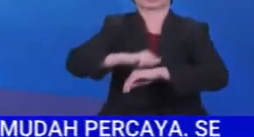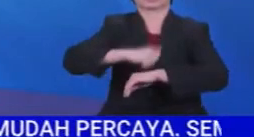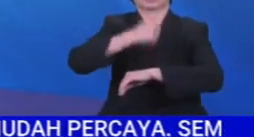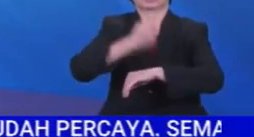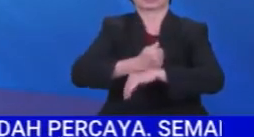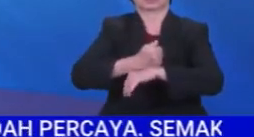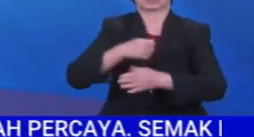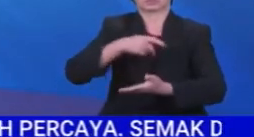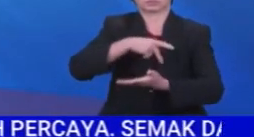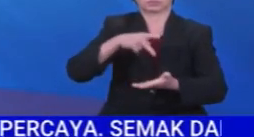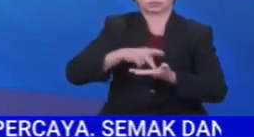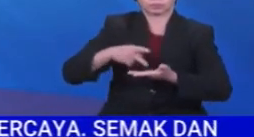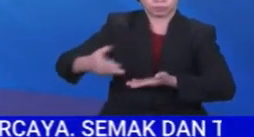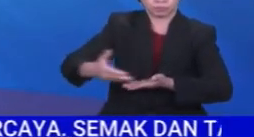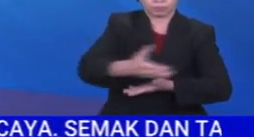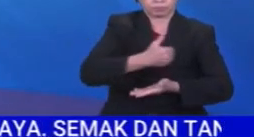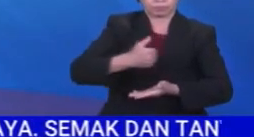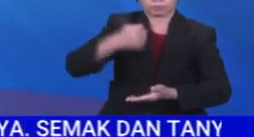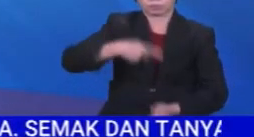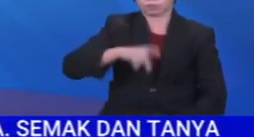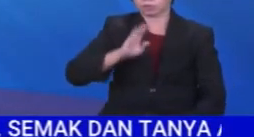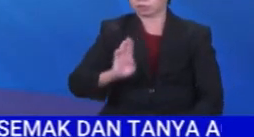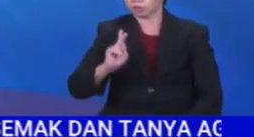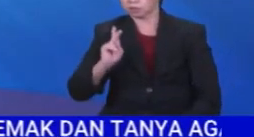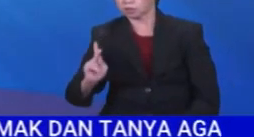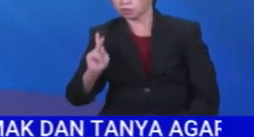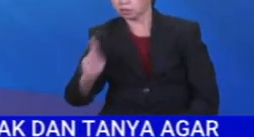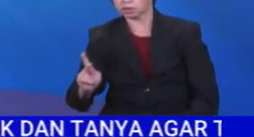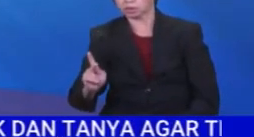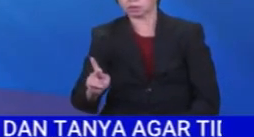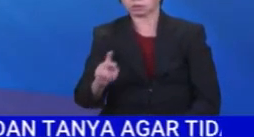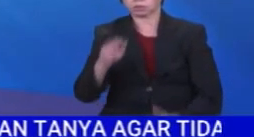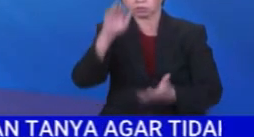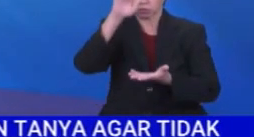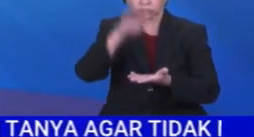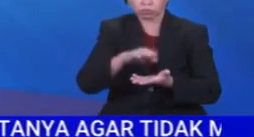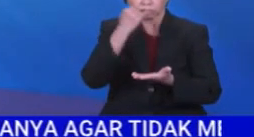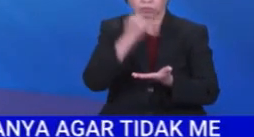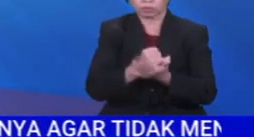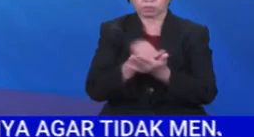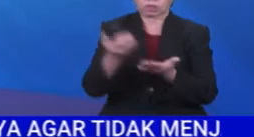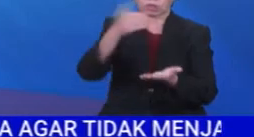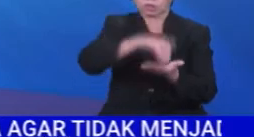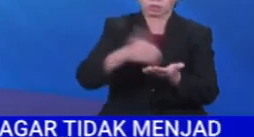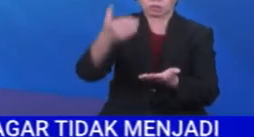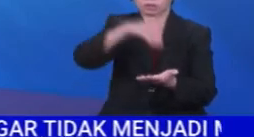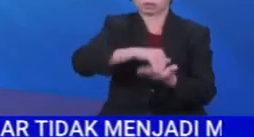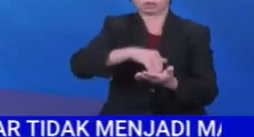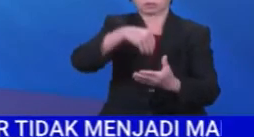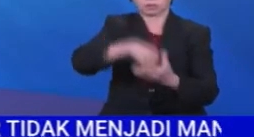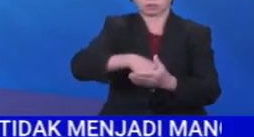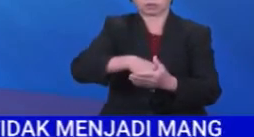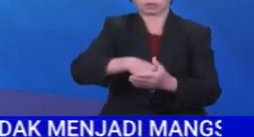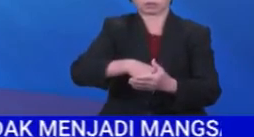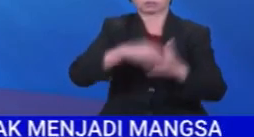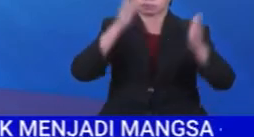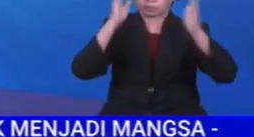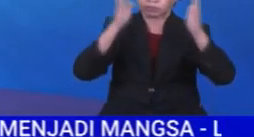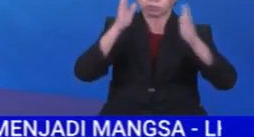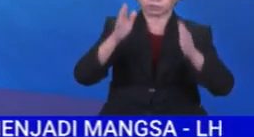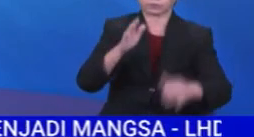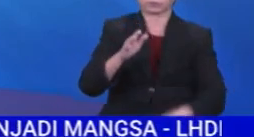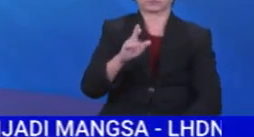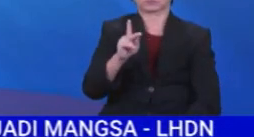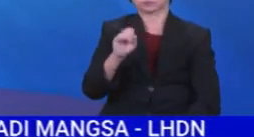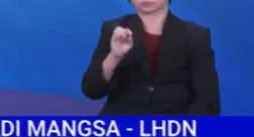pusat correctional community pikey berkesan dalam mengurangkan kadar jenazah berulang di negara ini justru commissioner